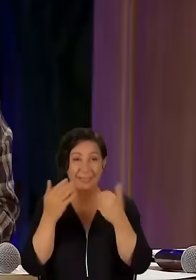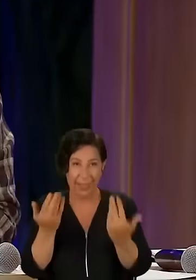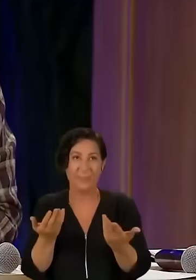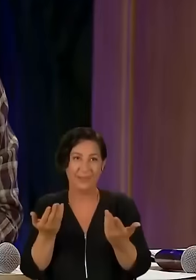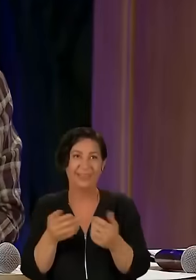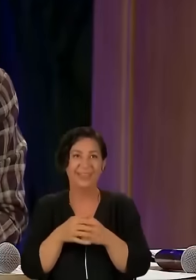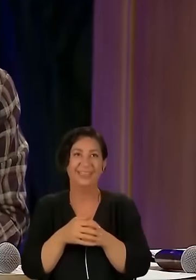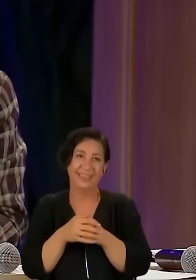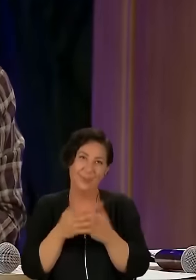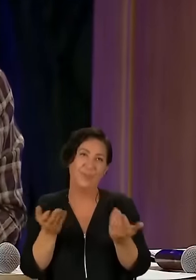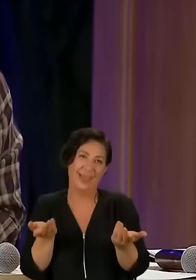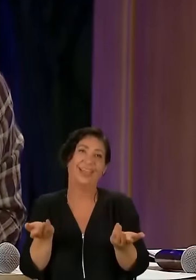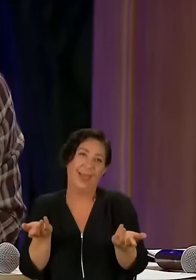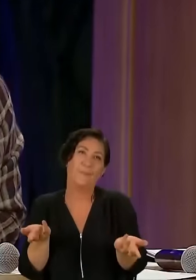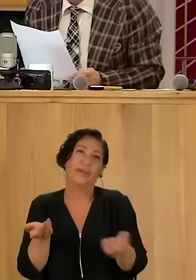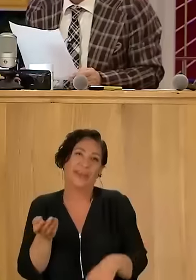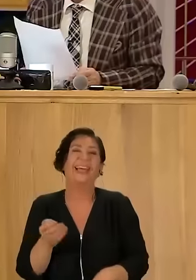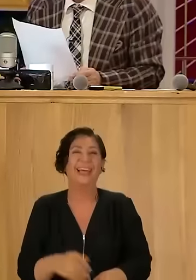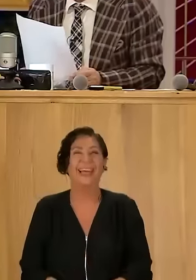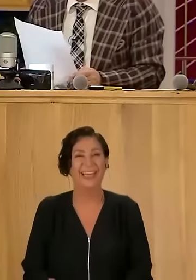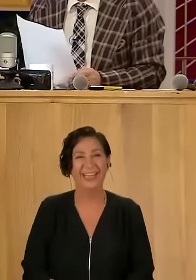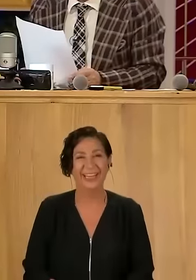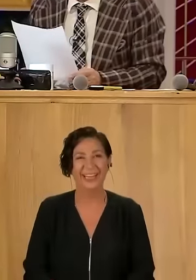dede. Tabii. Tabii.